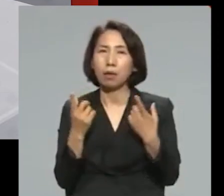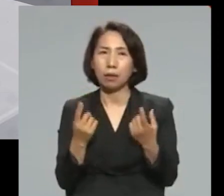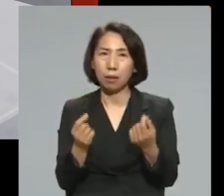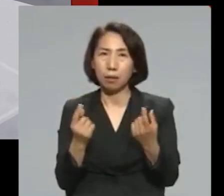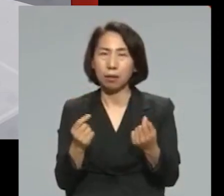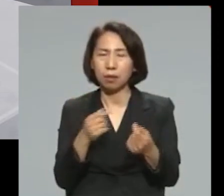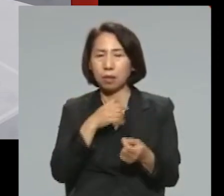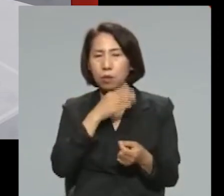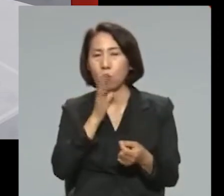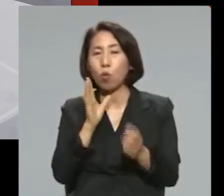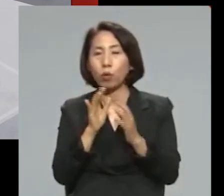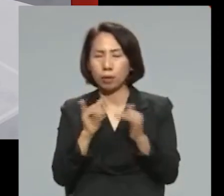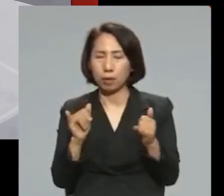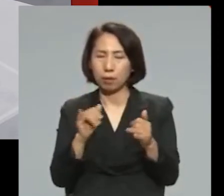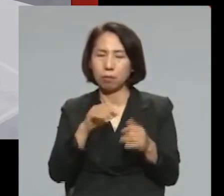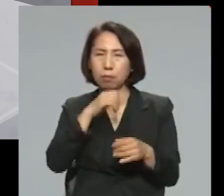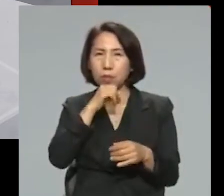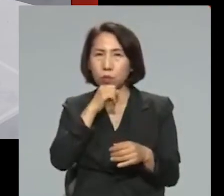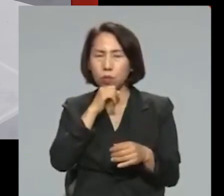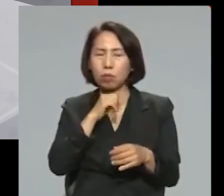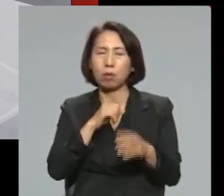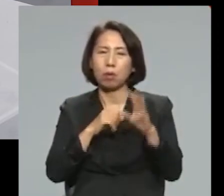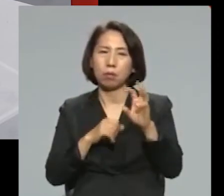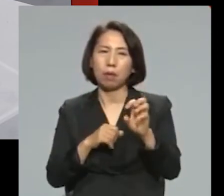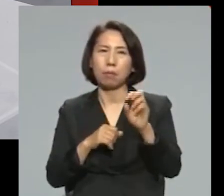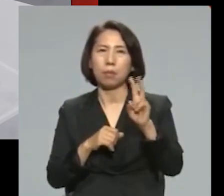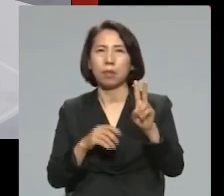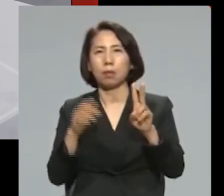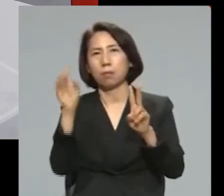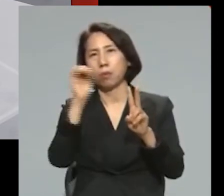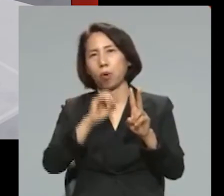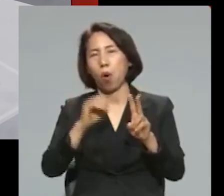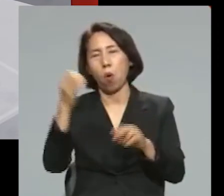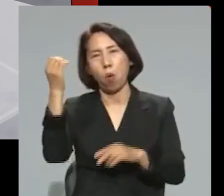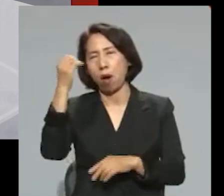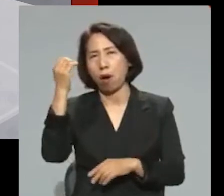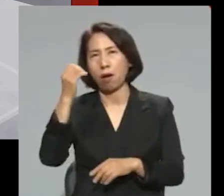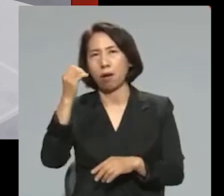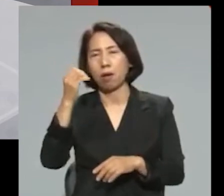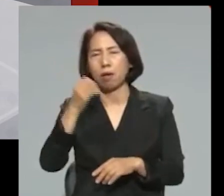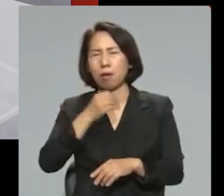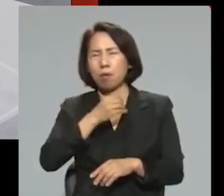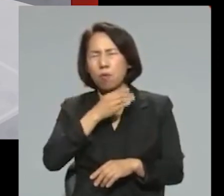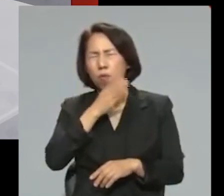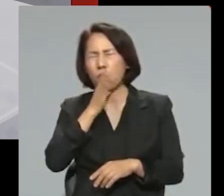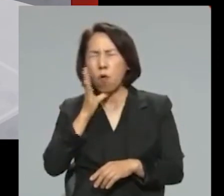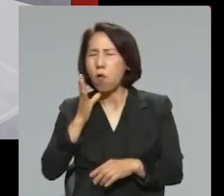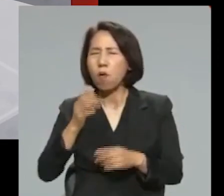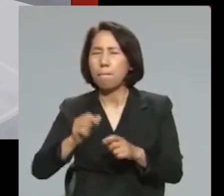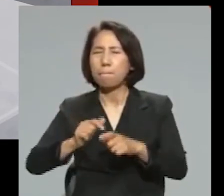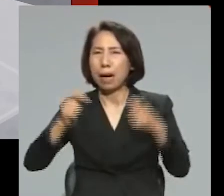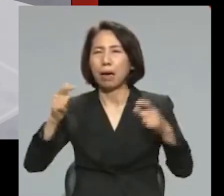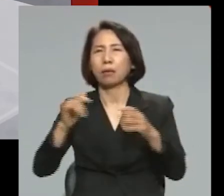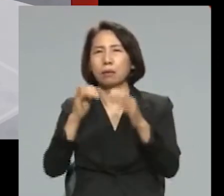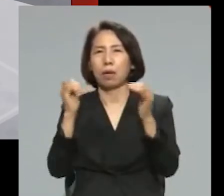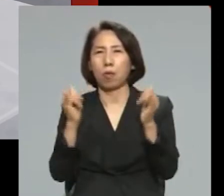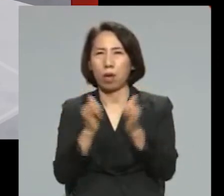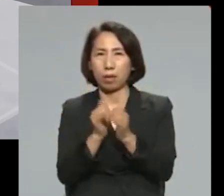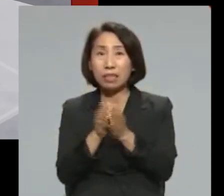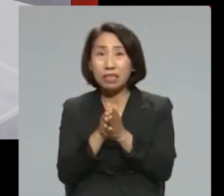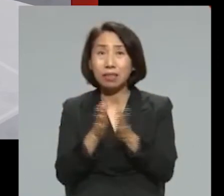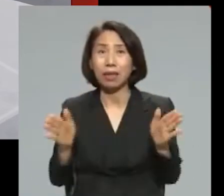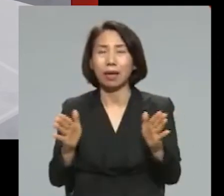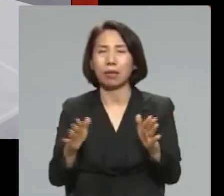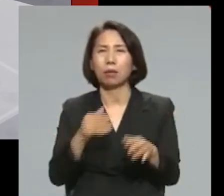얘기했다시피 노령 인구 비율이 32%나 차지합니다. 초고령 사회에 진입을 했습니다. 고령화